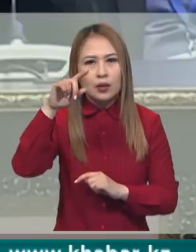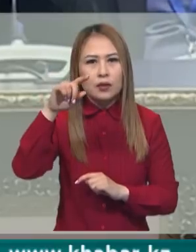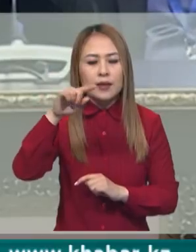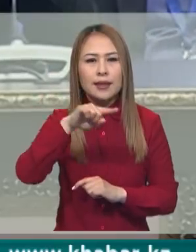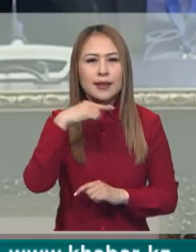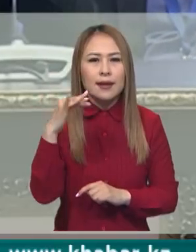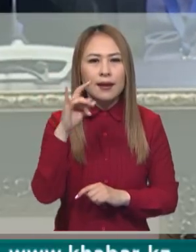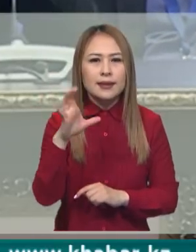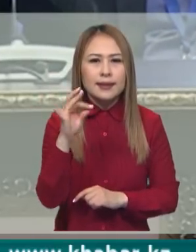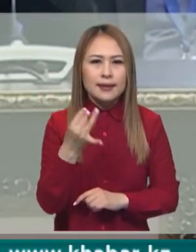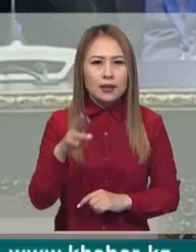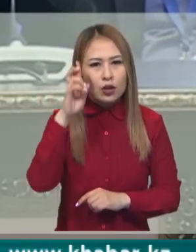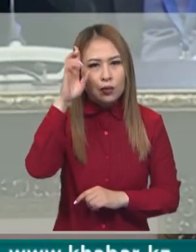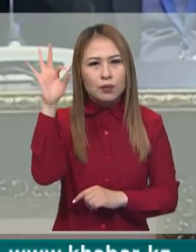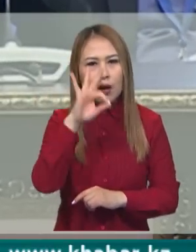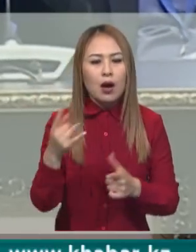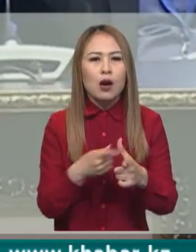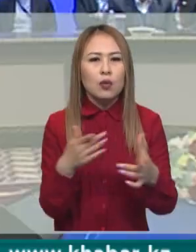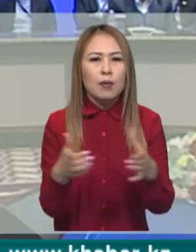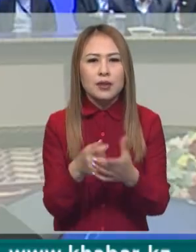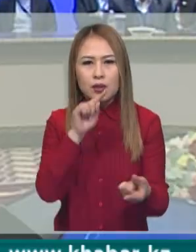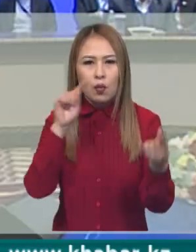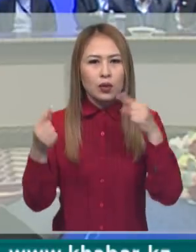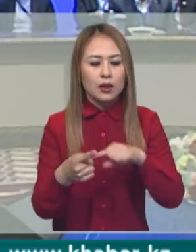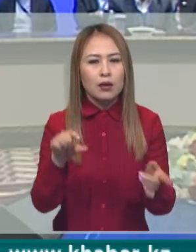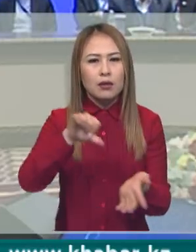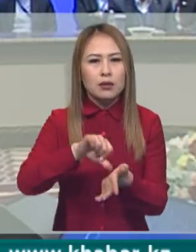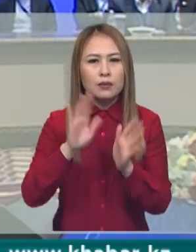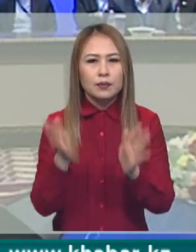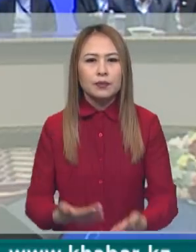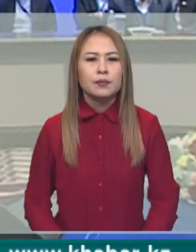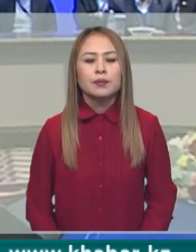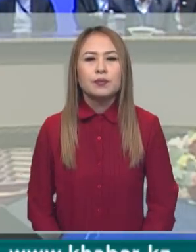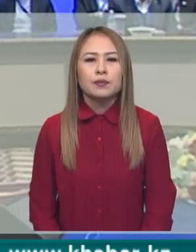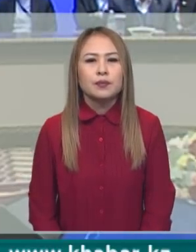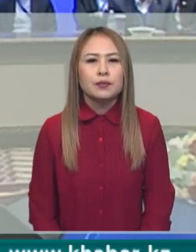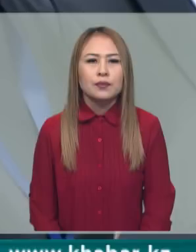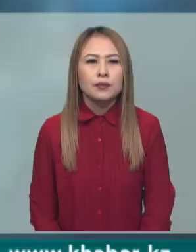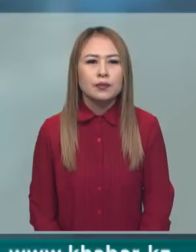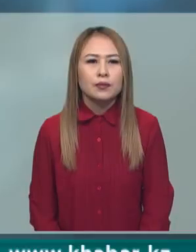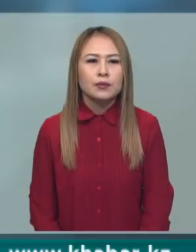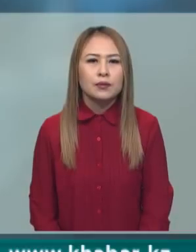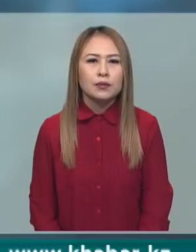келген мемлекеттер Түркия, Ресей, Иран және Сирия үкіметі мен қарулы оппозиция өкілдері қатысады.